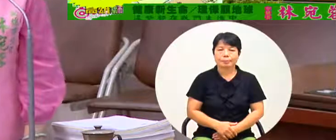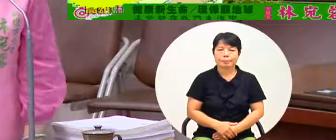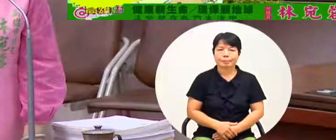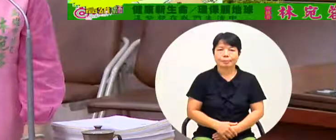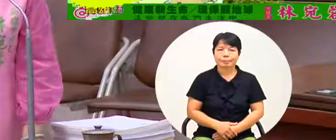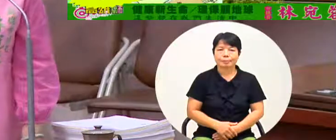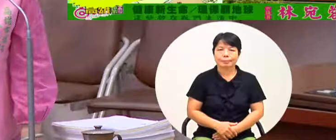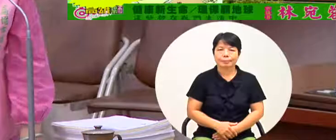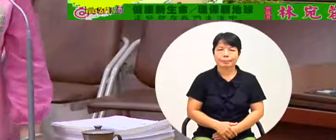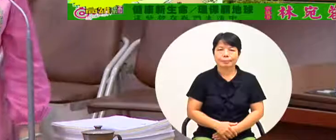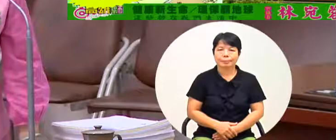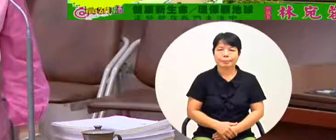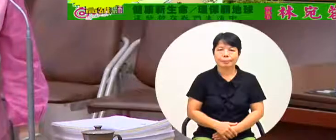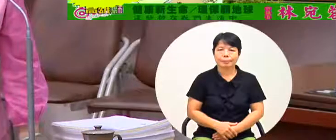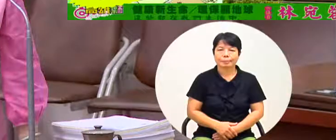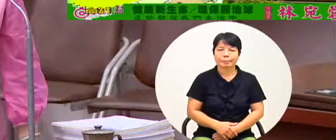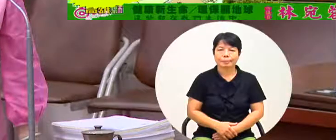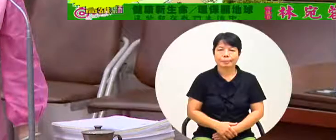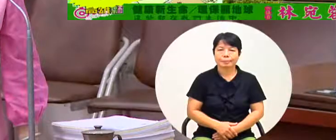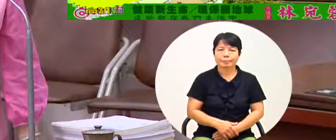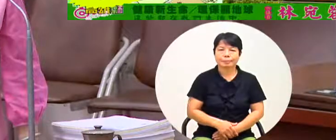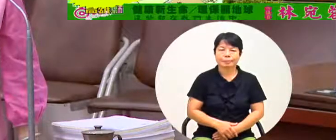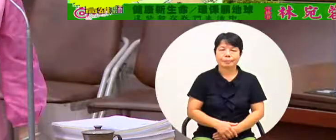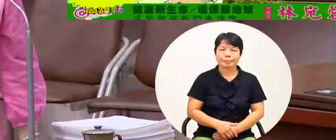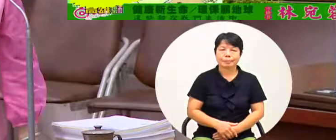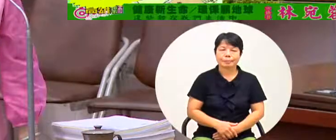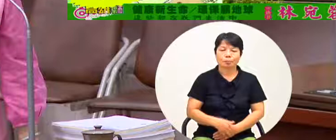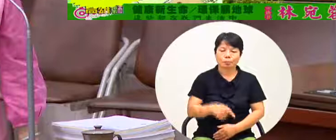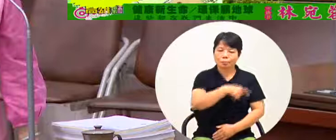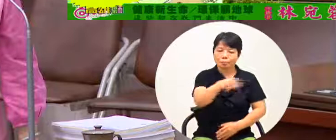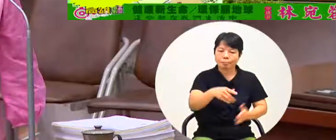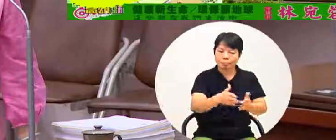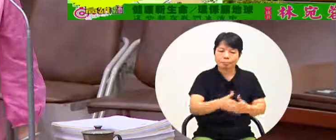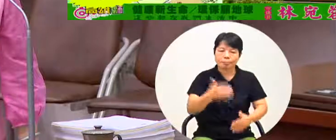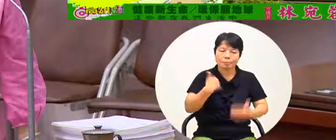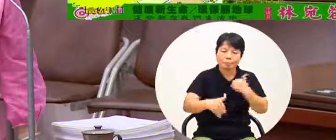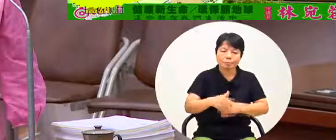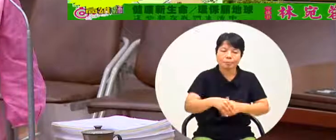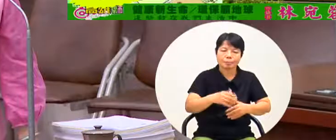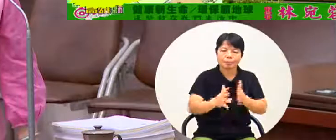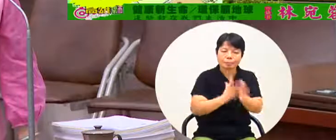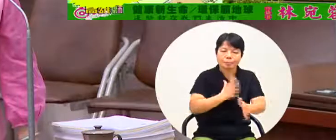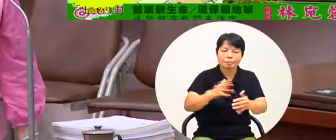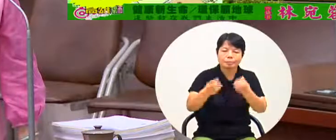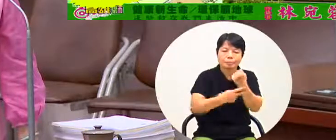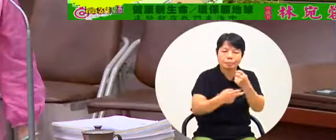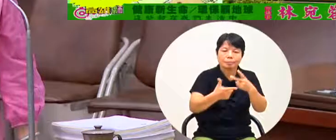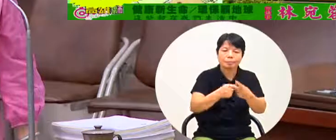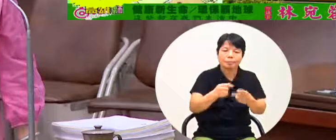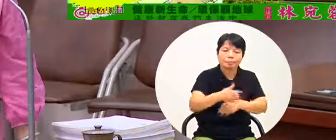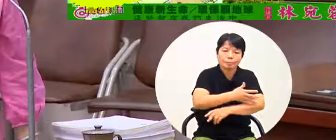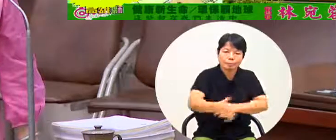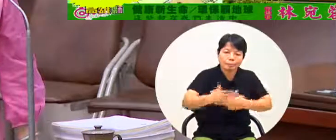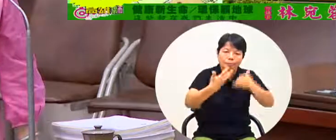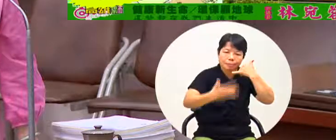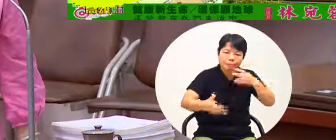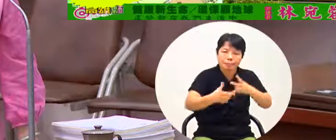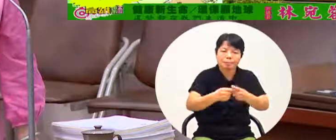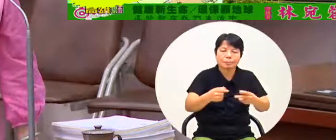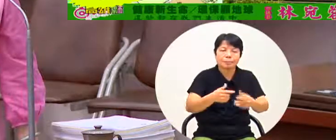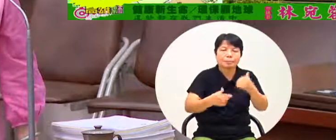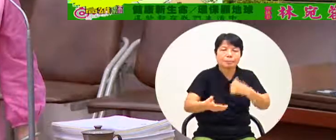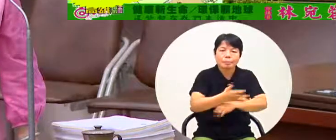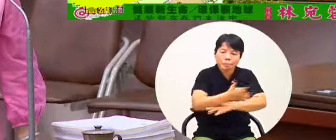我们这边有新邦里、镇海里、镇昌里，还有镇荣里，还有我们本身的平等